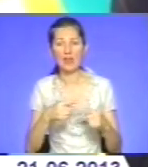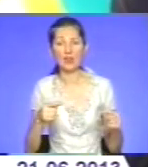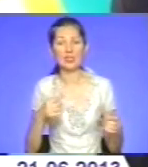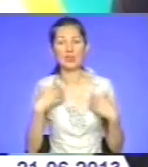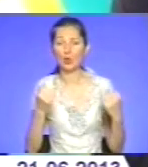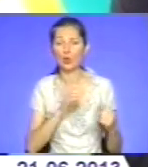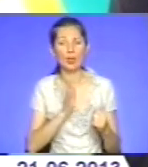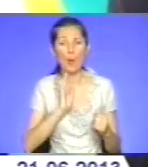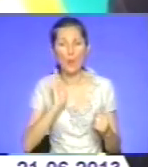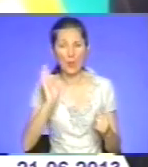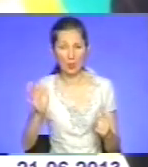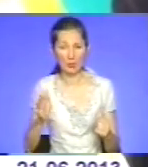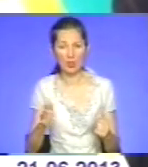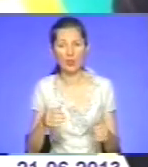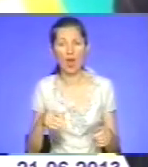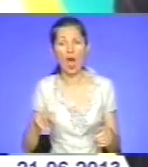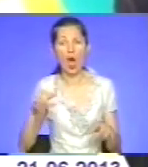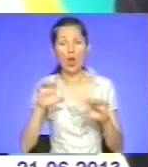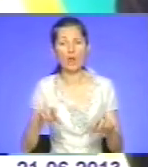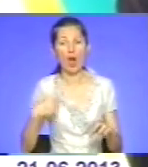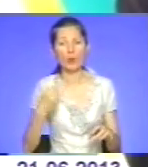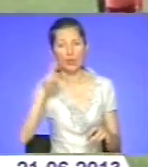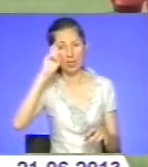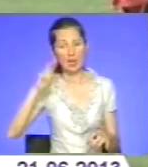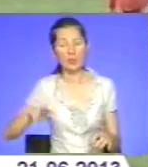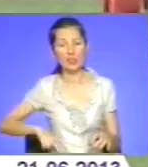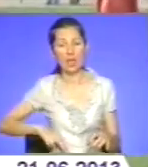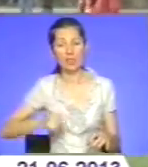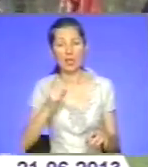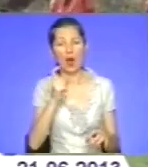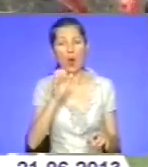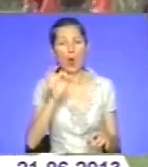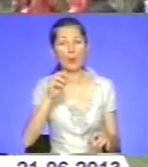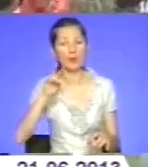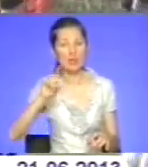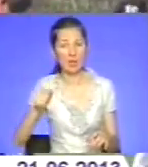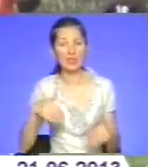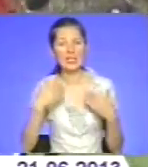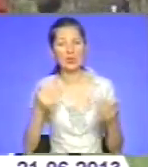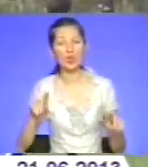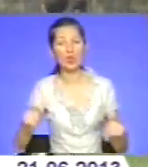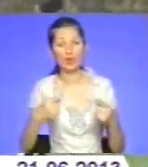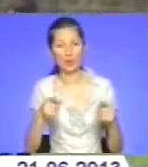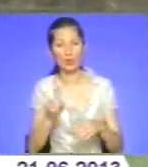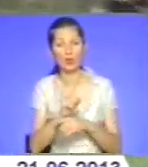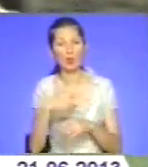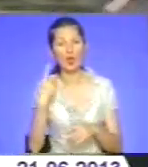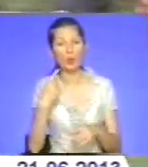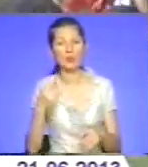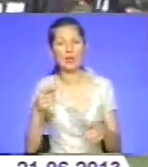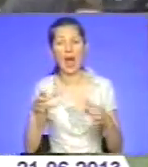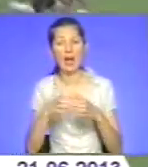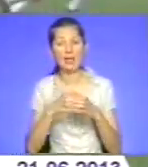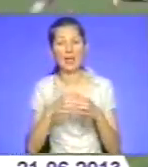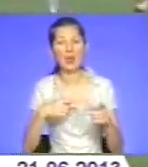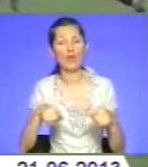тому голова обласної державної адміністрації Валентин Хоптян ініціює створення в Тернопільській області академії футболу. Під цей проект